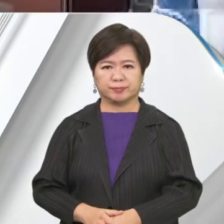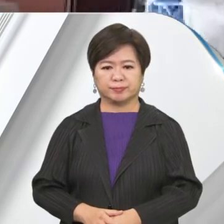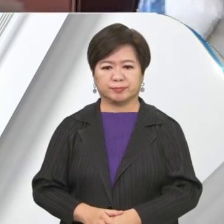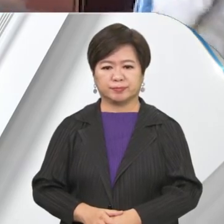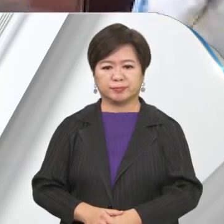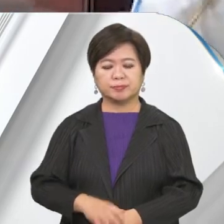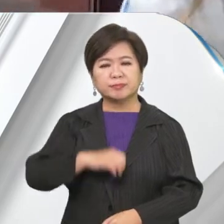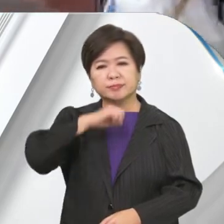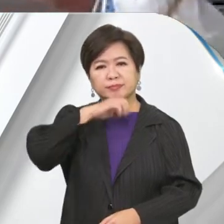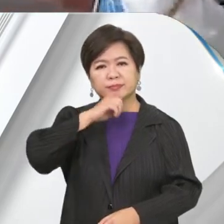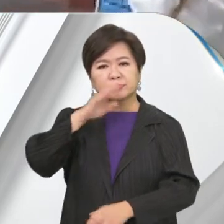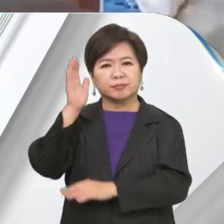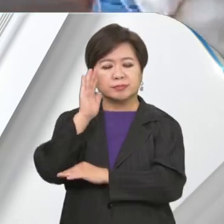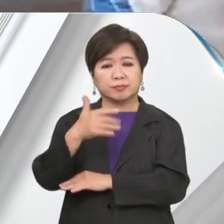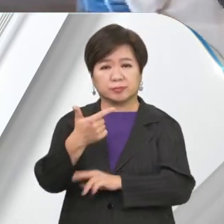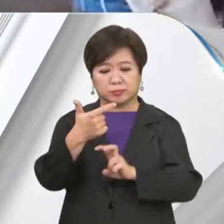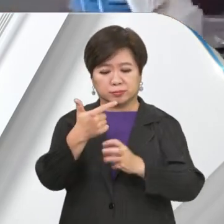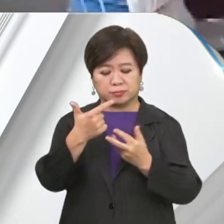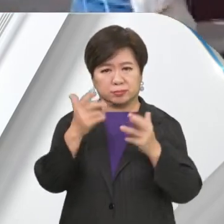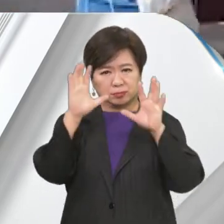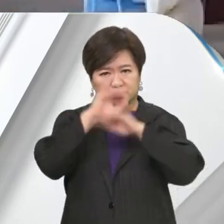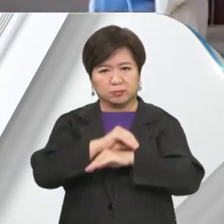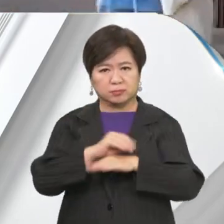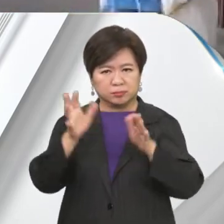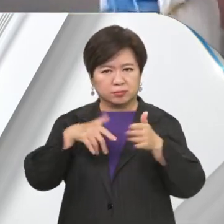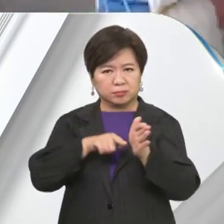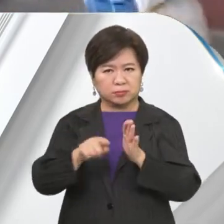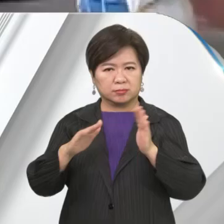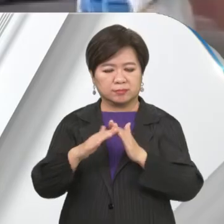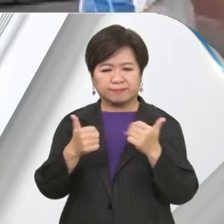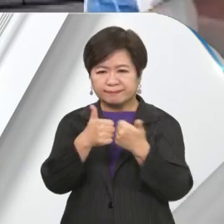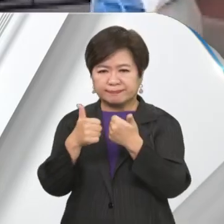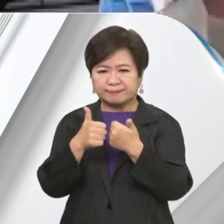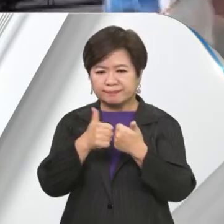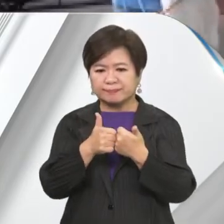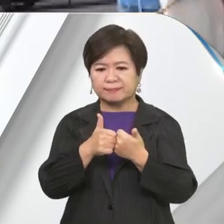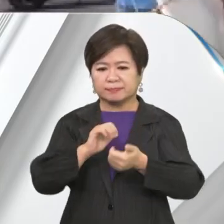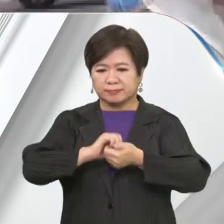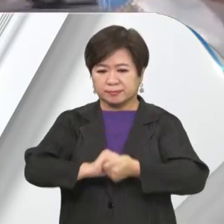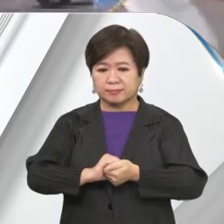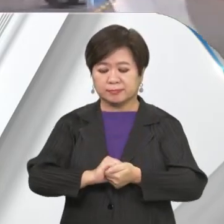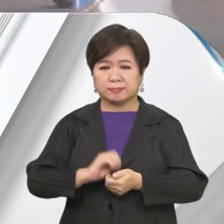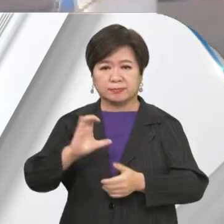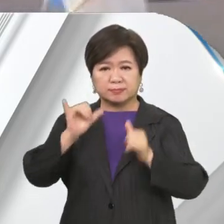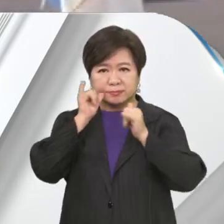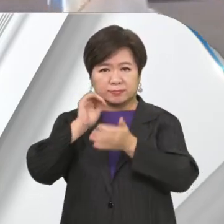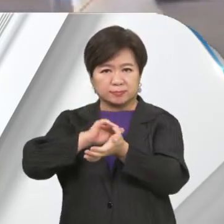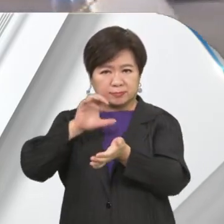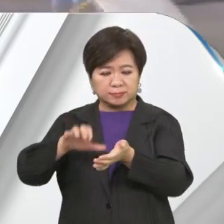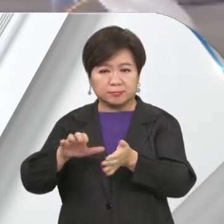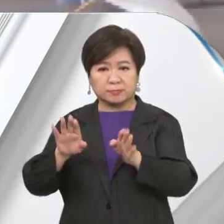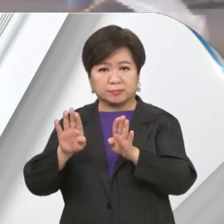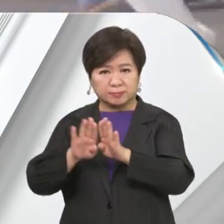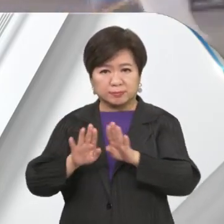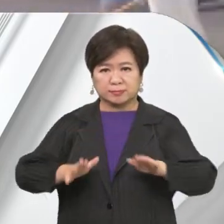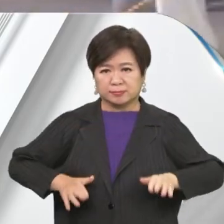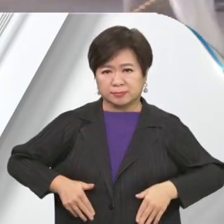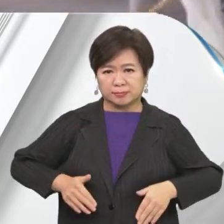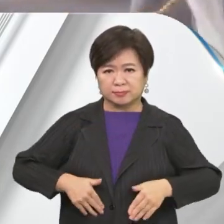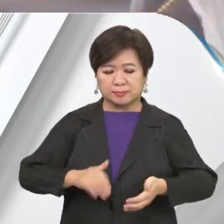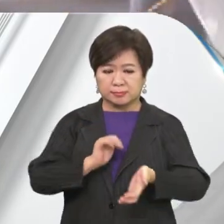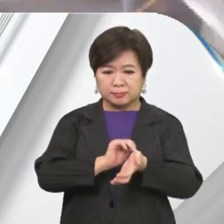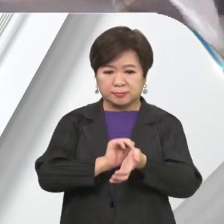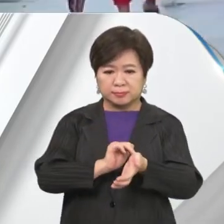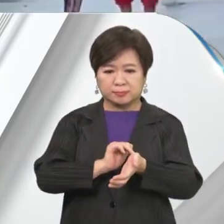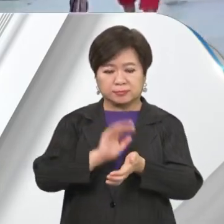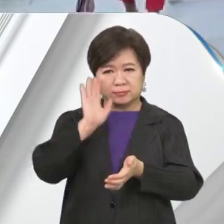屏东县政府28号安排头首开专家咨询会议，建议帮疗医院门诊急诊。为了